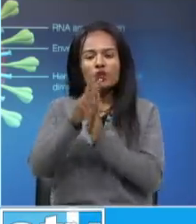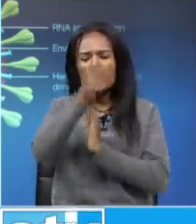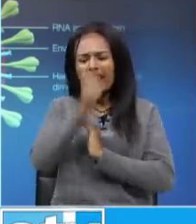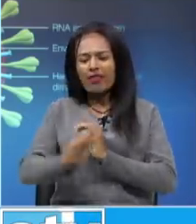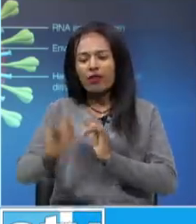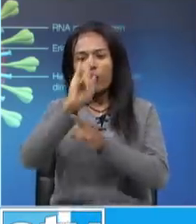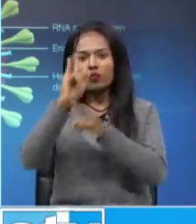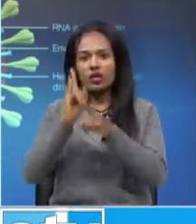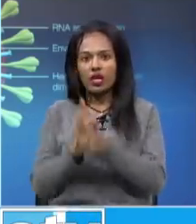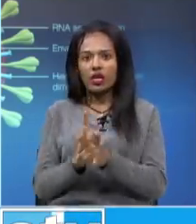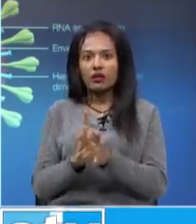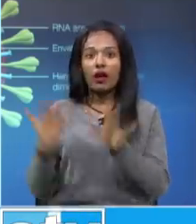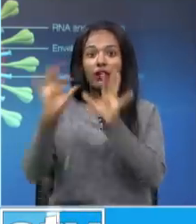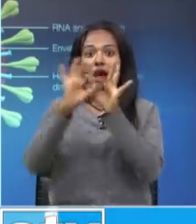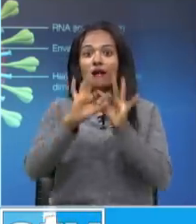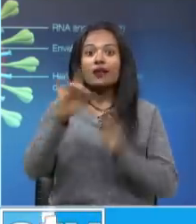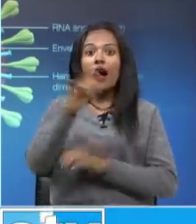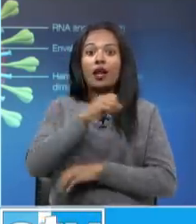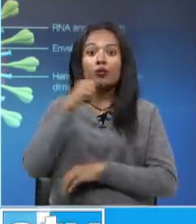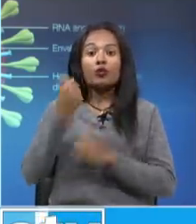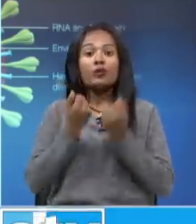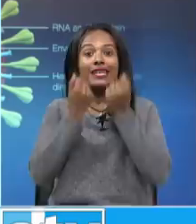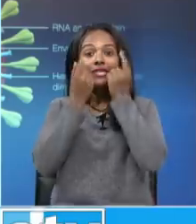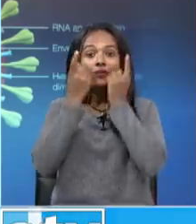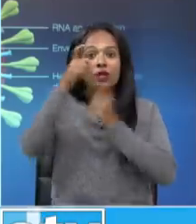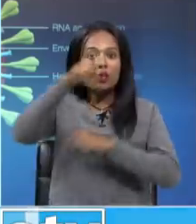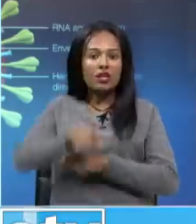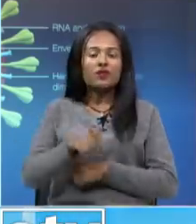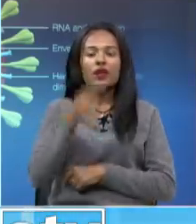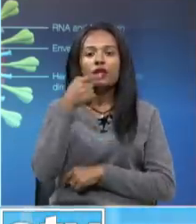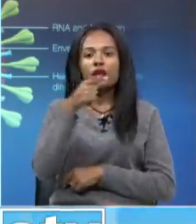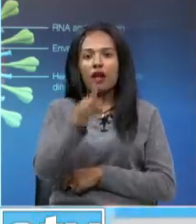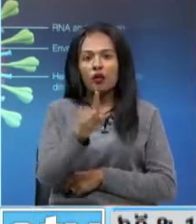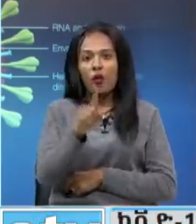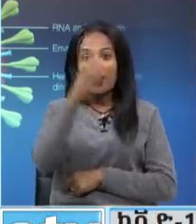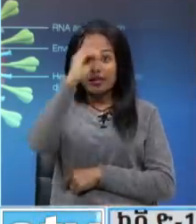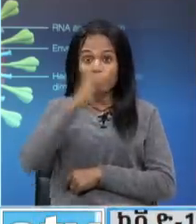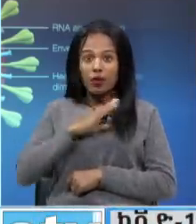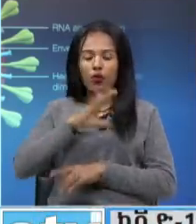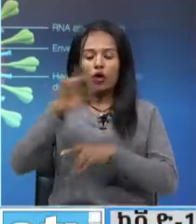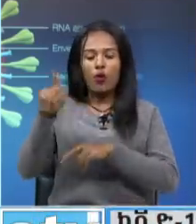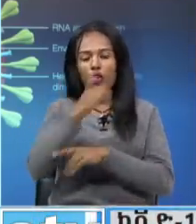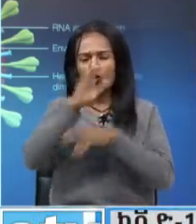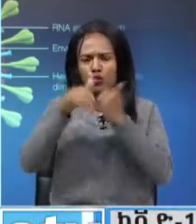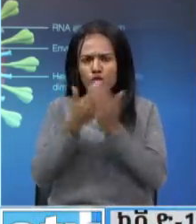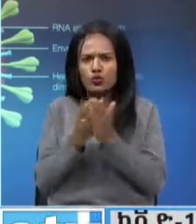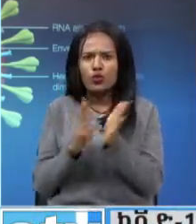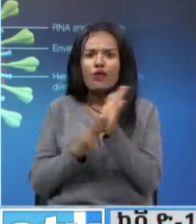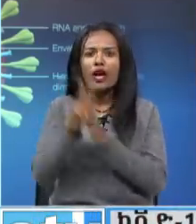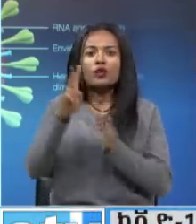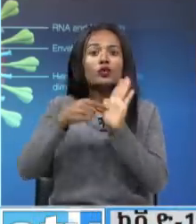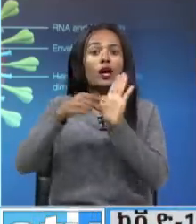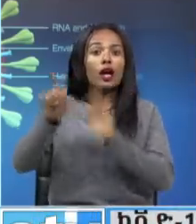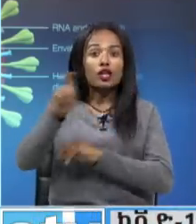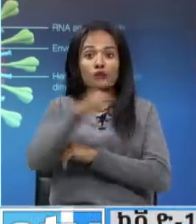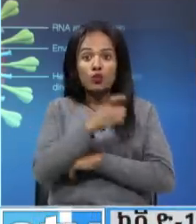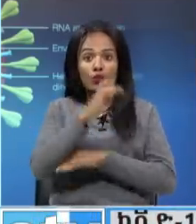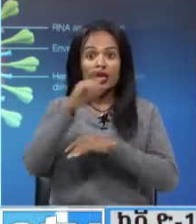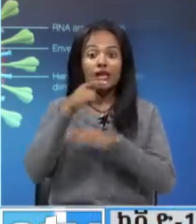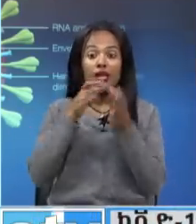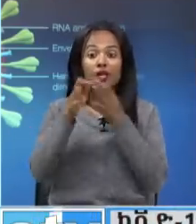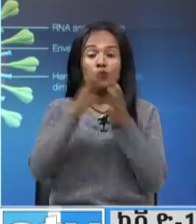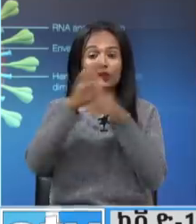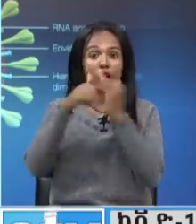ጋር የተያያዘ ያለ መሆኑን መገንዘብ እንደሚያስፈልግ ተናግረዋል። ሰው የሆነ ሁሉ የቫይረሱ ተጋላጭ መሆኑን የገለጹት ጠቅላይ